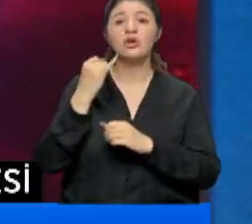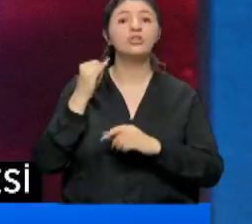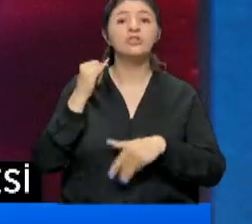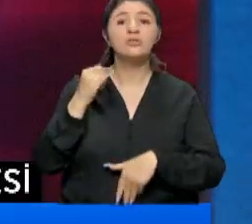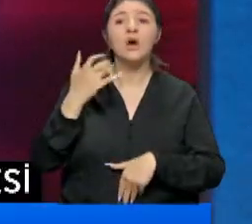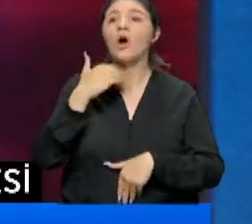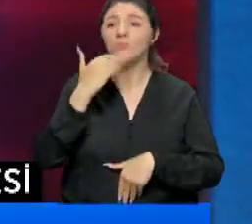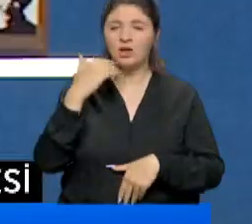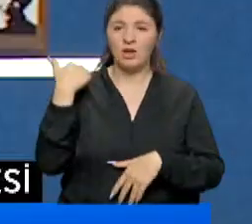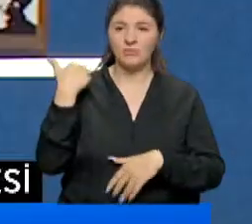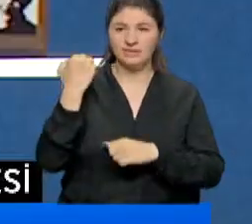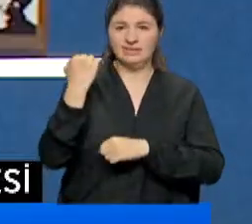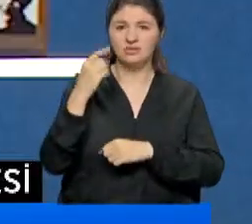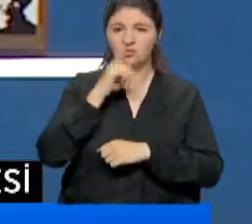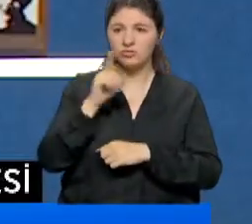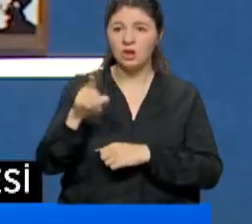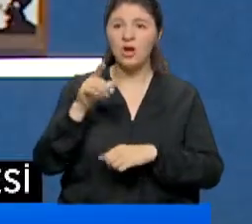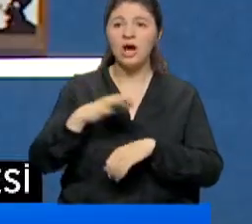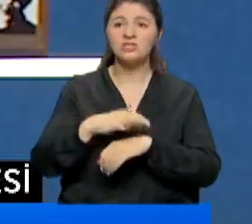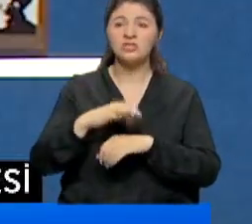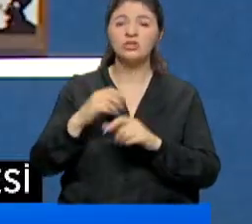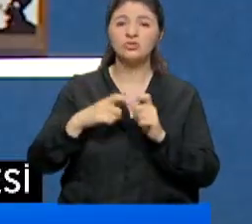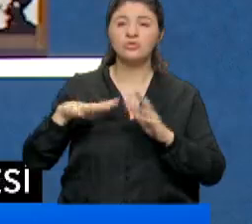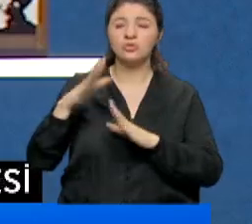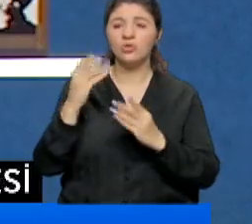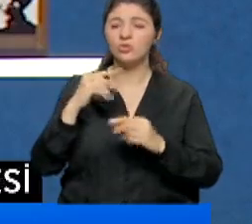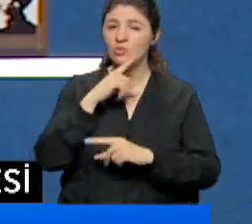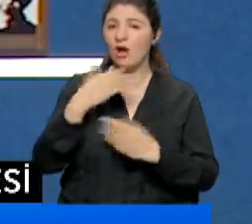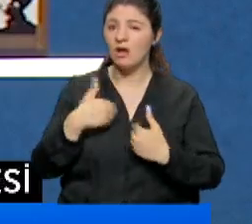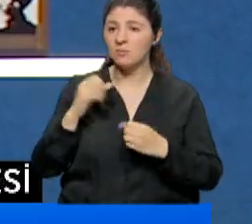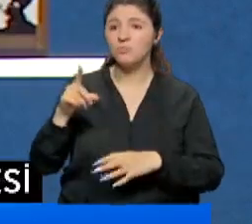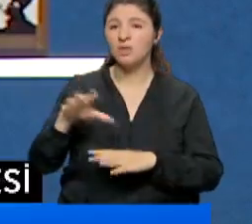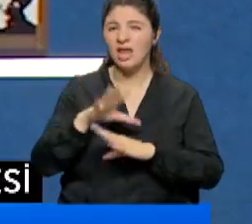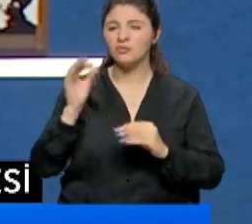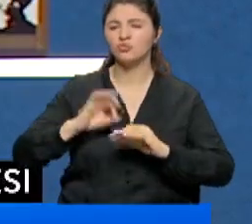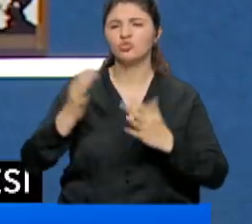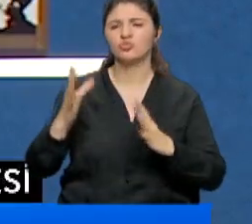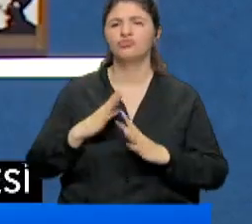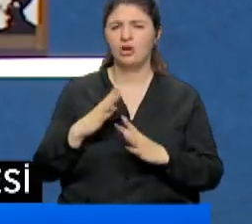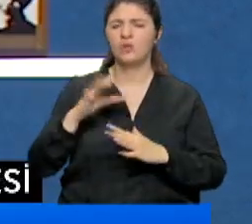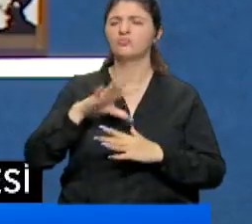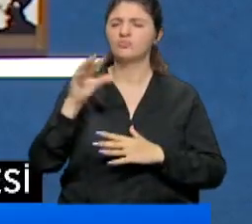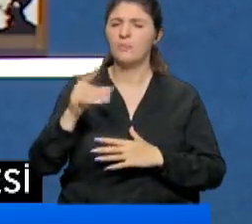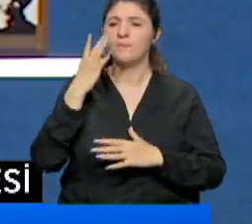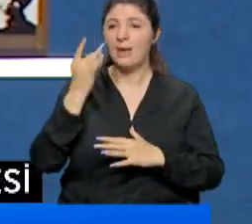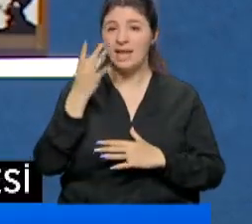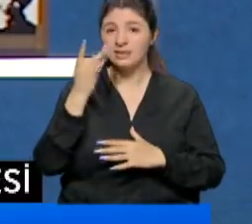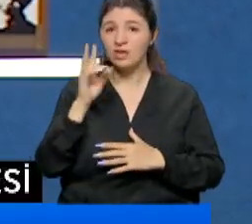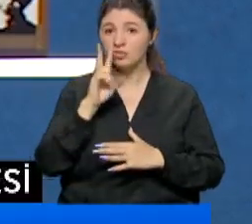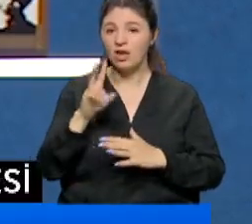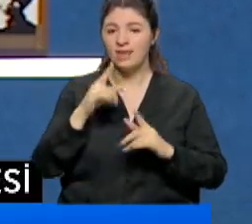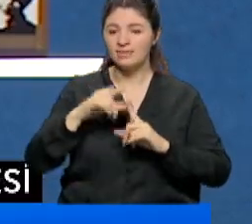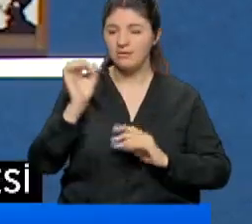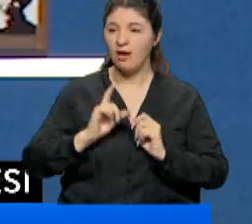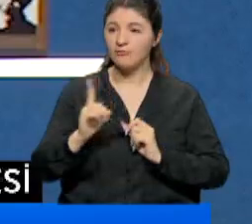etkilenebilir omurilik tutulduğu için o hastayı sosyal olarak zor durumda bırakabilir ama Bütün bunların çaresi var Bütün bunların hem belirtilere